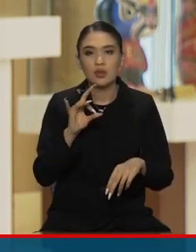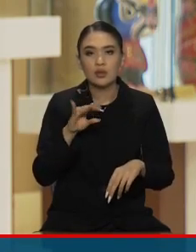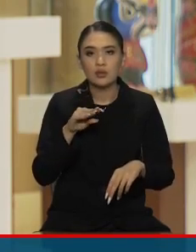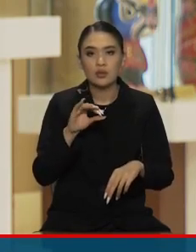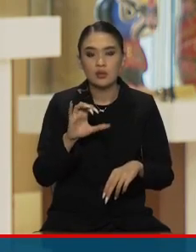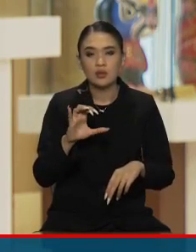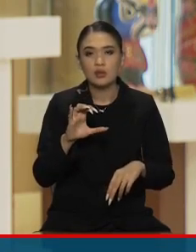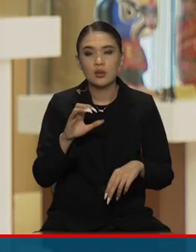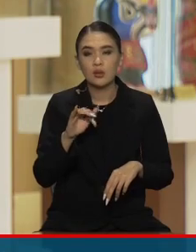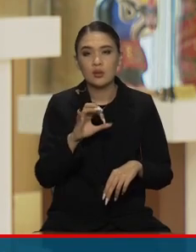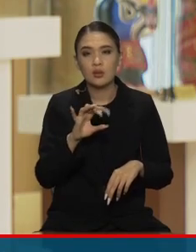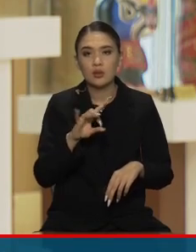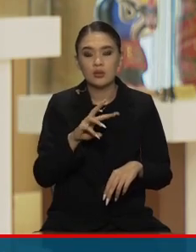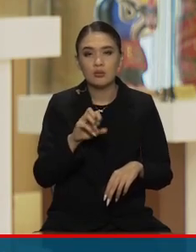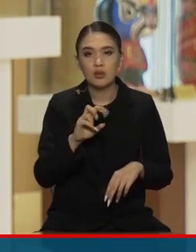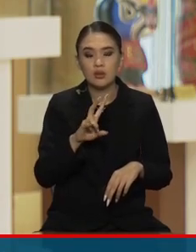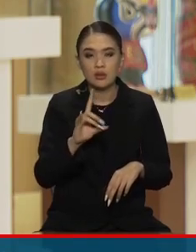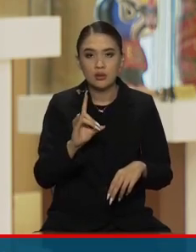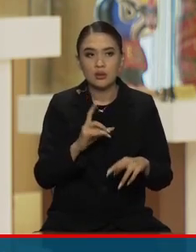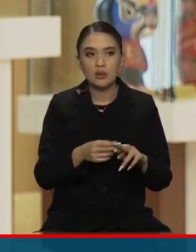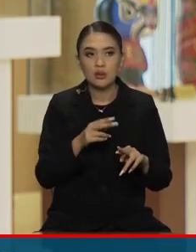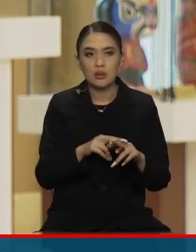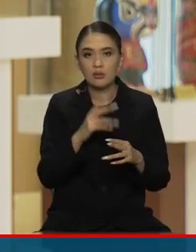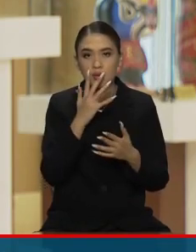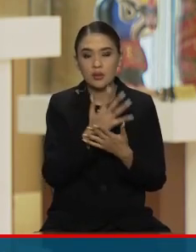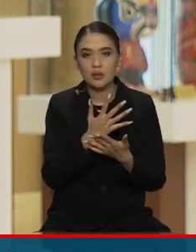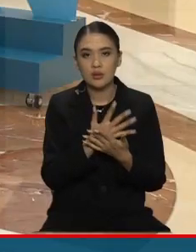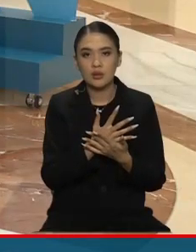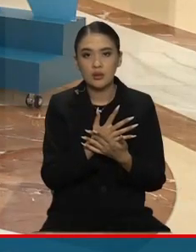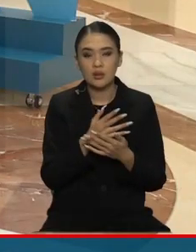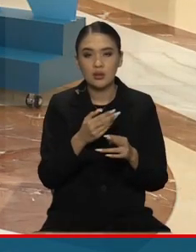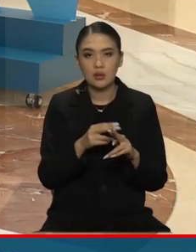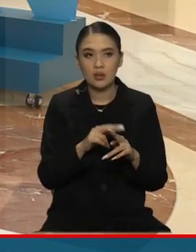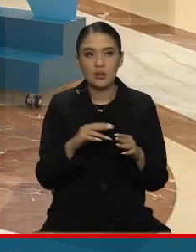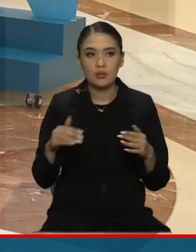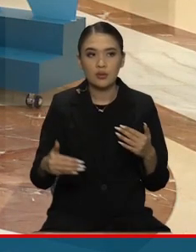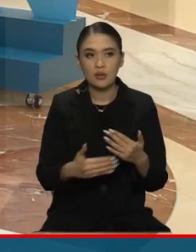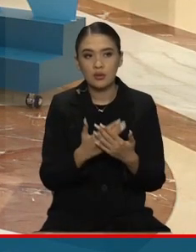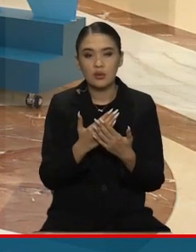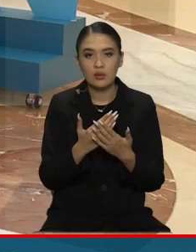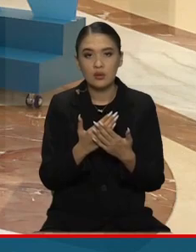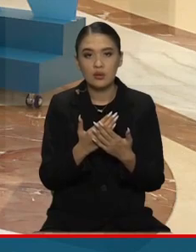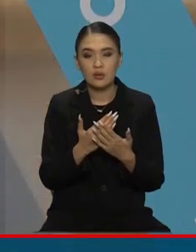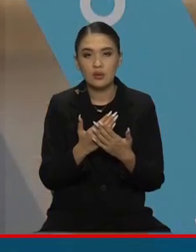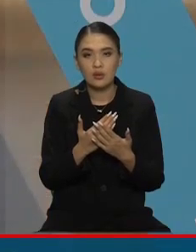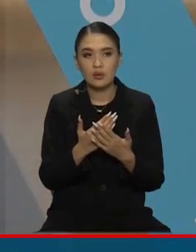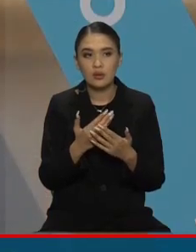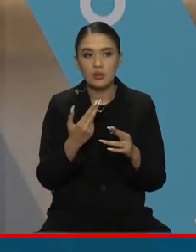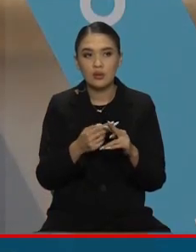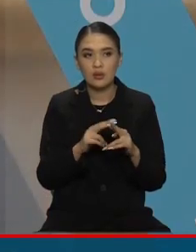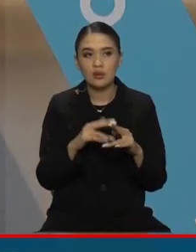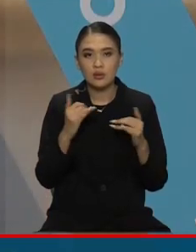мы приступим устанавливать эти системы раннего обнаружения Пожаров и в семье